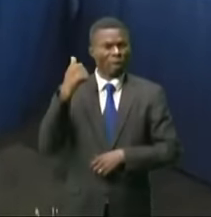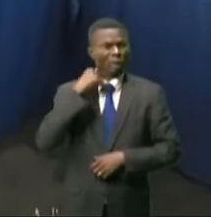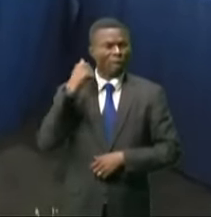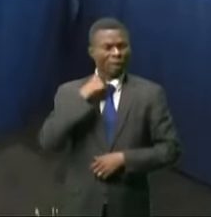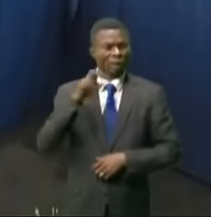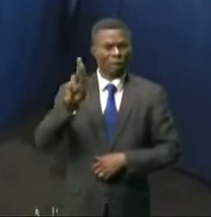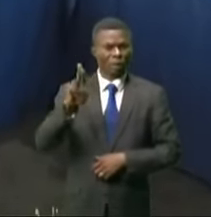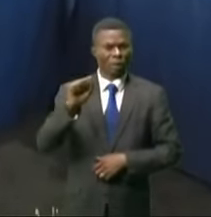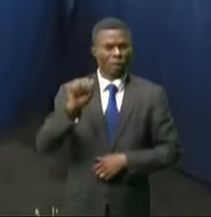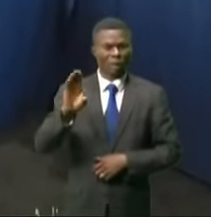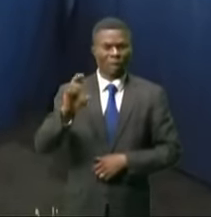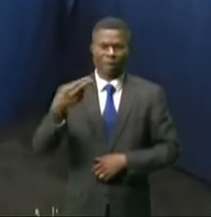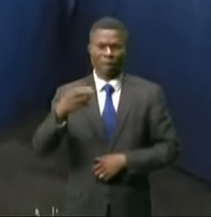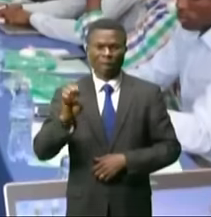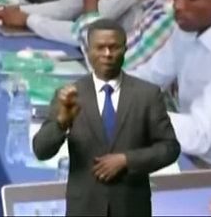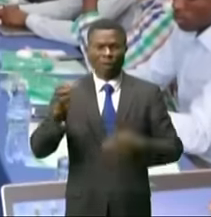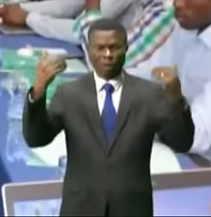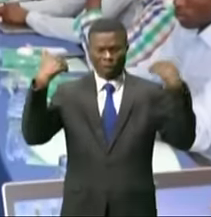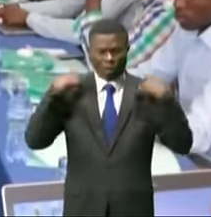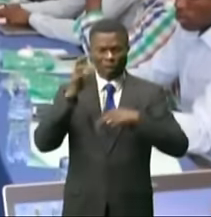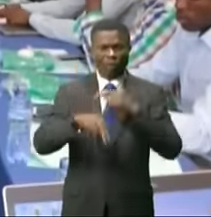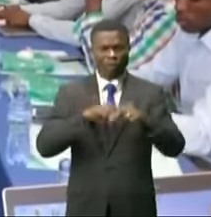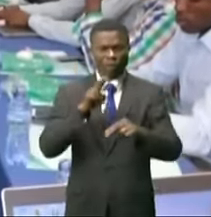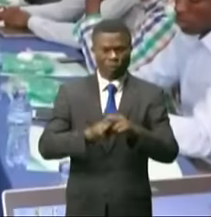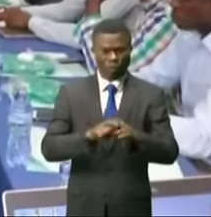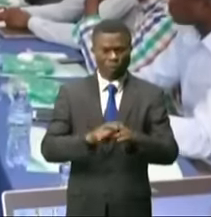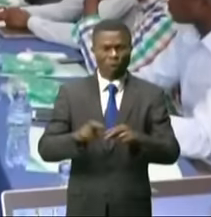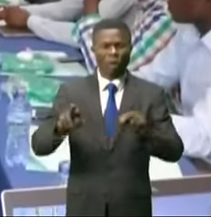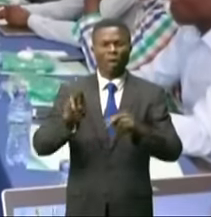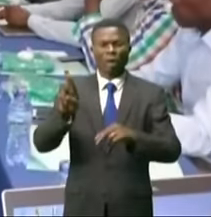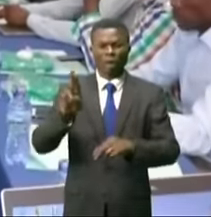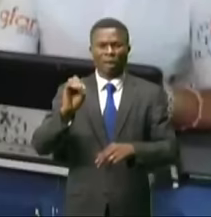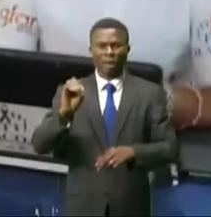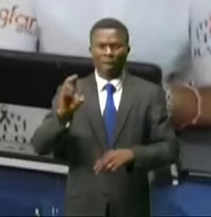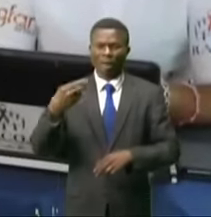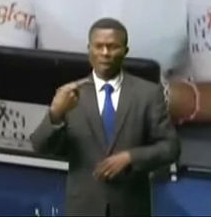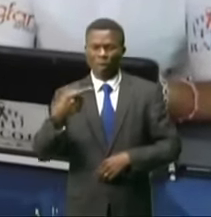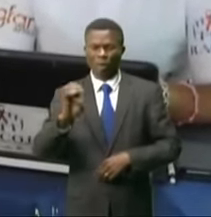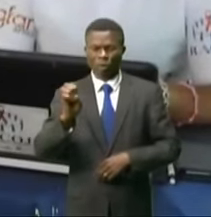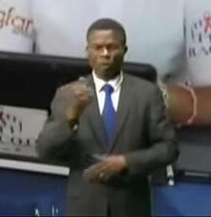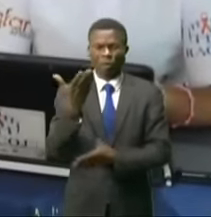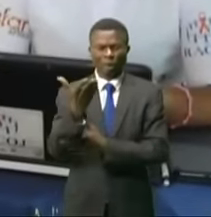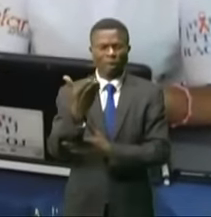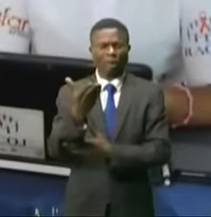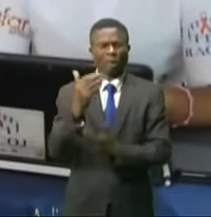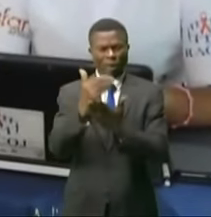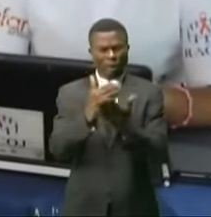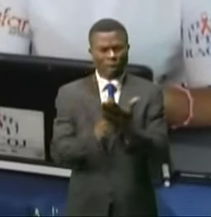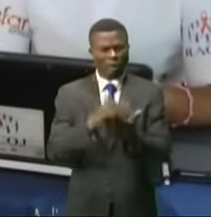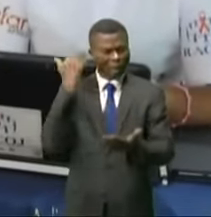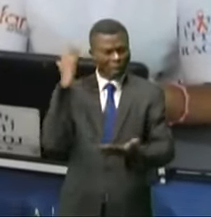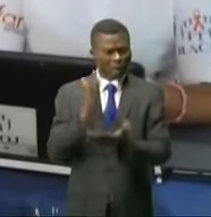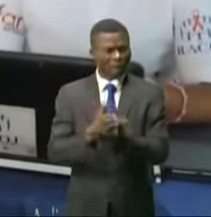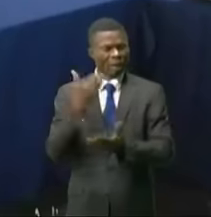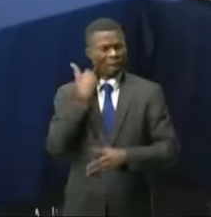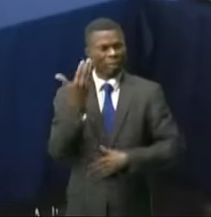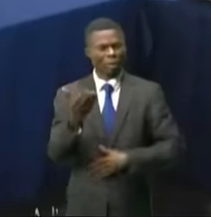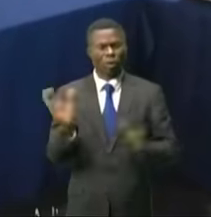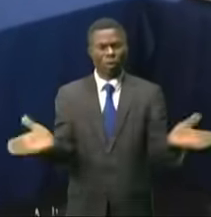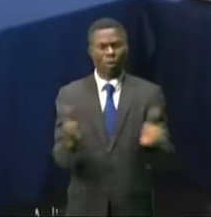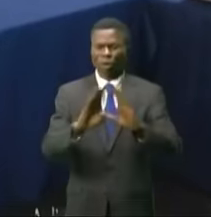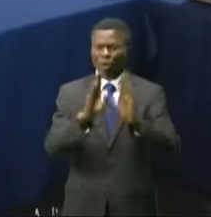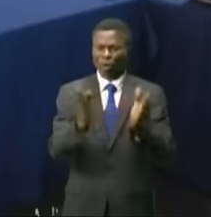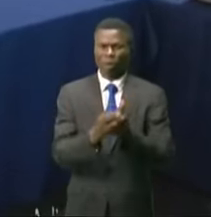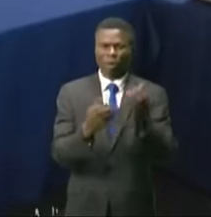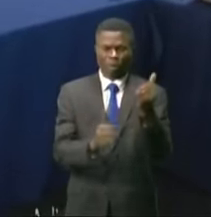Ndaya Kalanda, coordonnatrice nationale des RACOJ, parle des recommandations dans la lutte contre le paludisme, tout en exhortant tout le